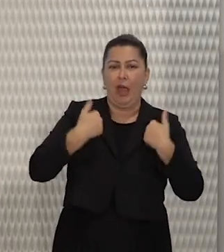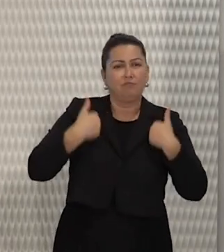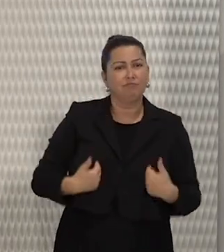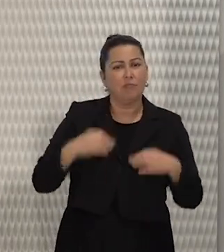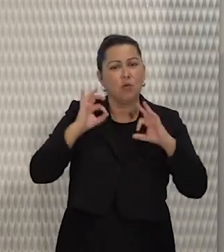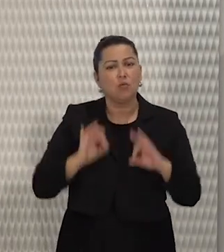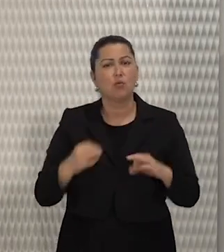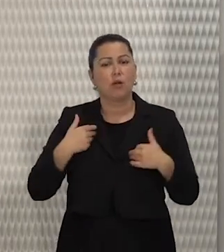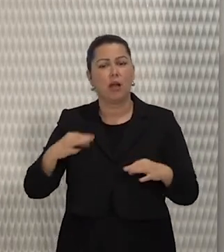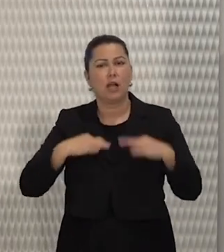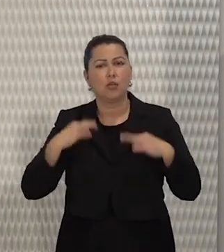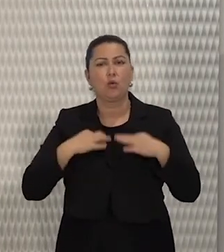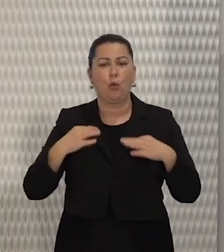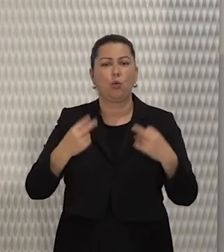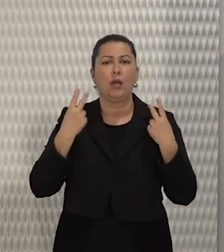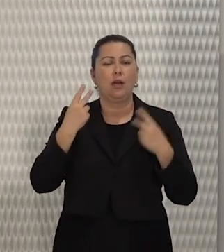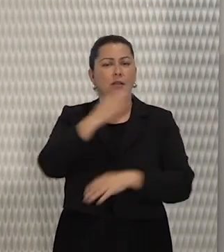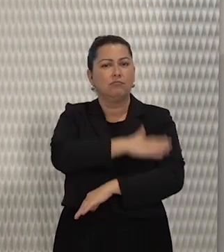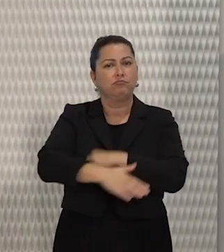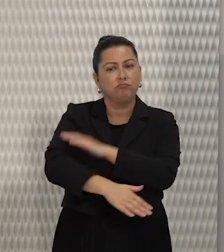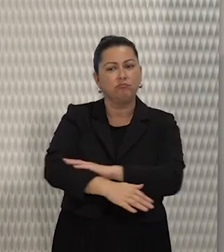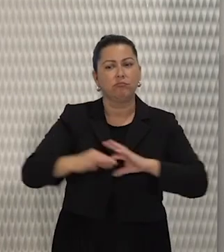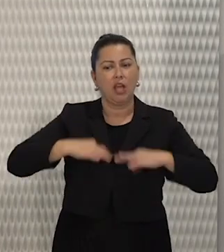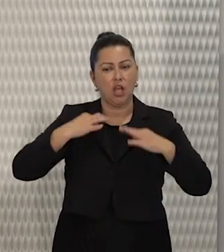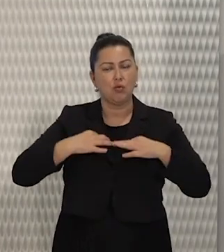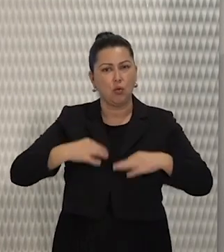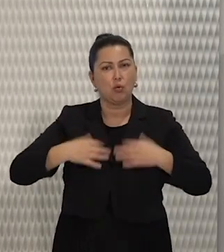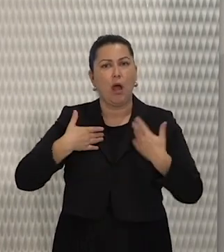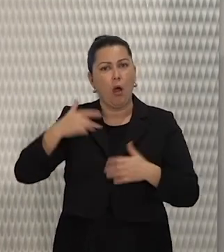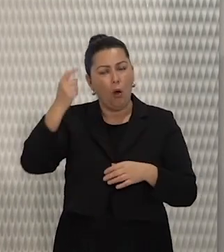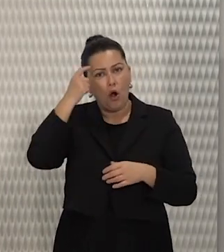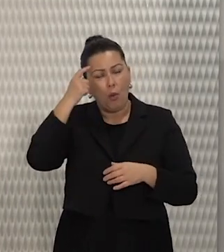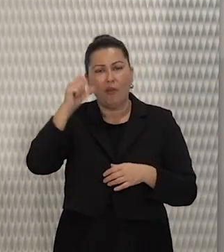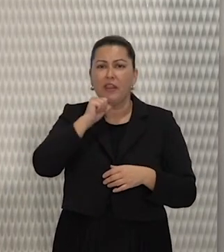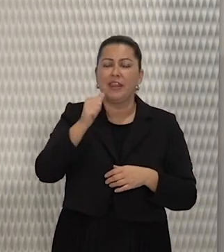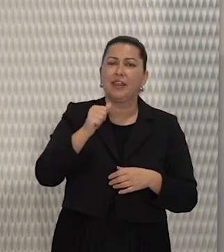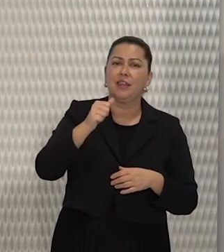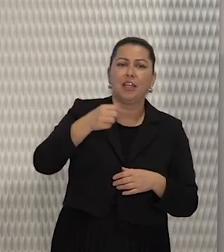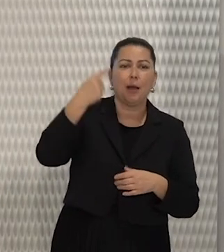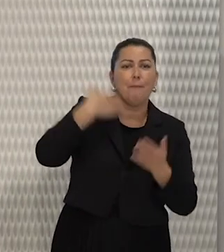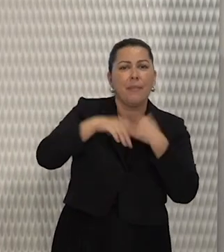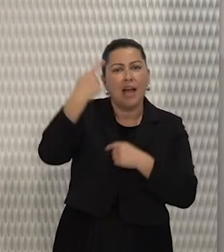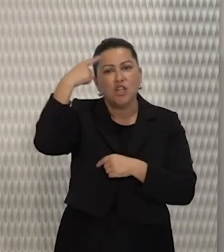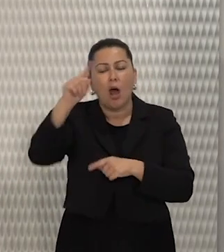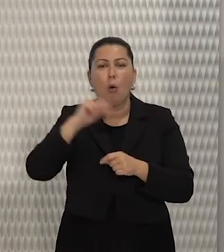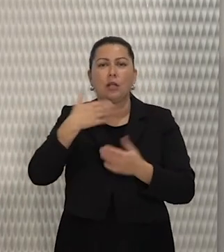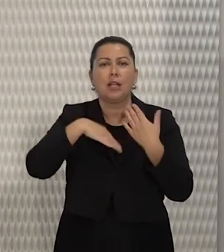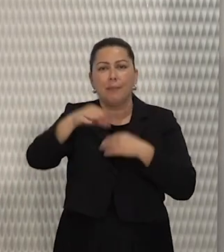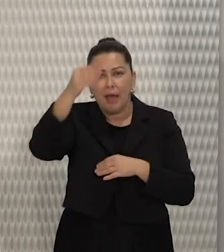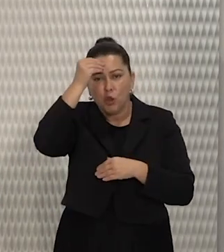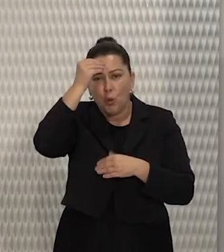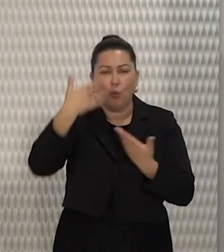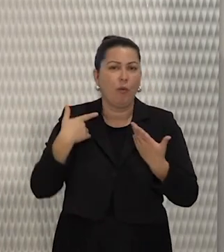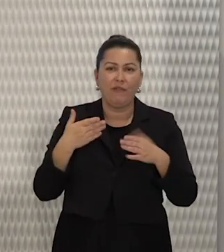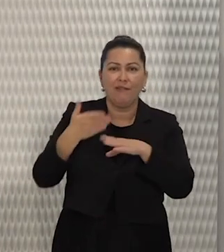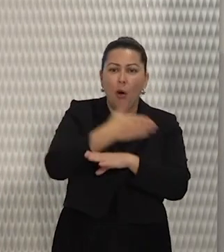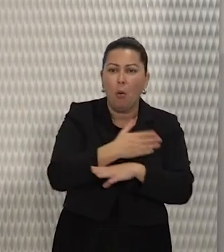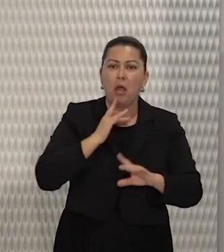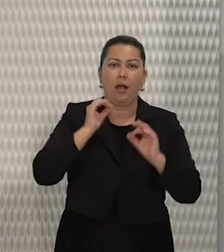bin gesund, ich habe zwei gesunde Arme, habe einen Kopf, der ist nicht schlauer und nicht dümmer wie vorher. Also ich kann das einfach voll einsetzen.